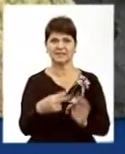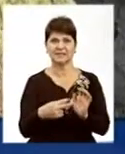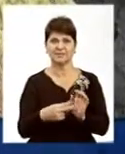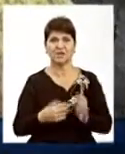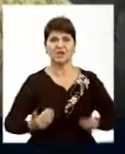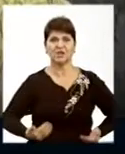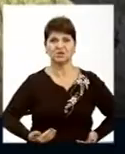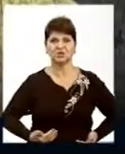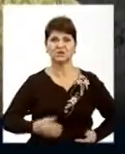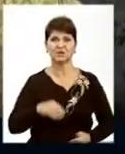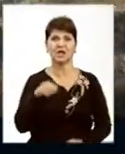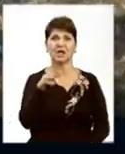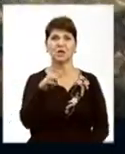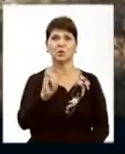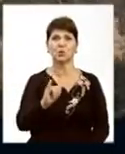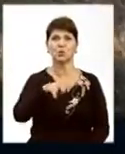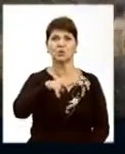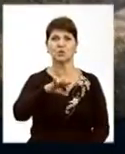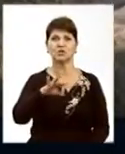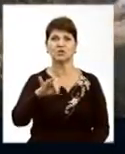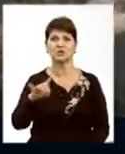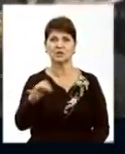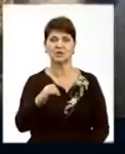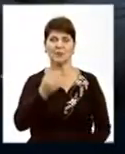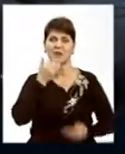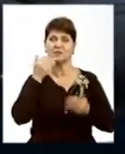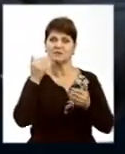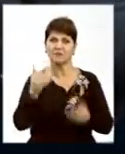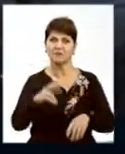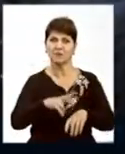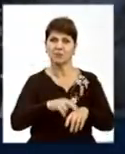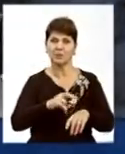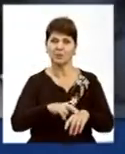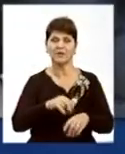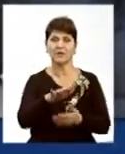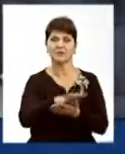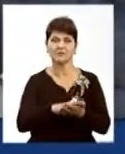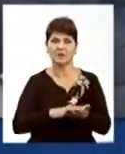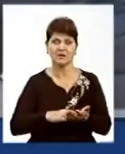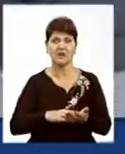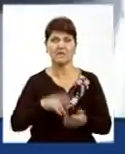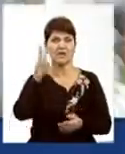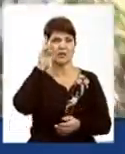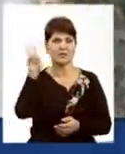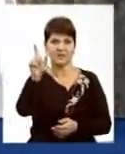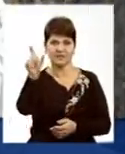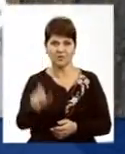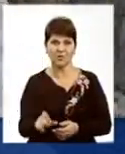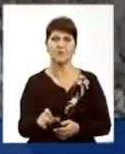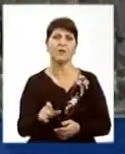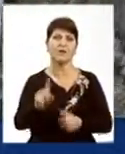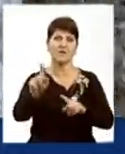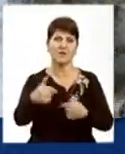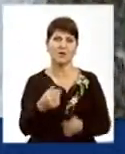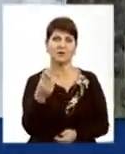27-річний житель одного з сіл Тульчинського району звернувся до поліції з заявою про те, що невідомі йому особи безпідставно вимагають у нього 3